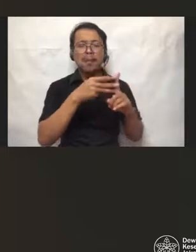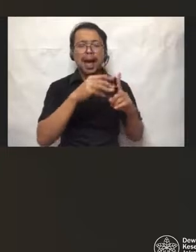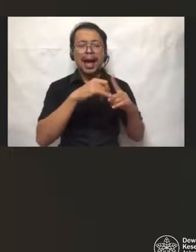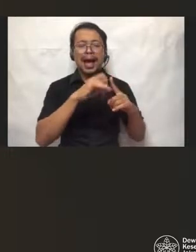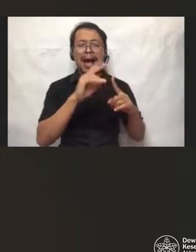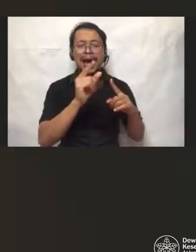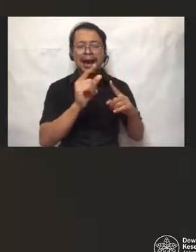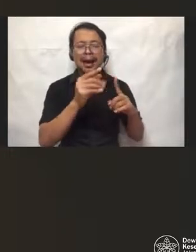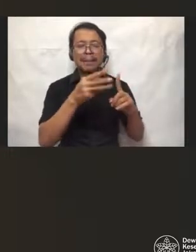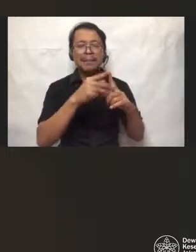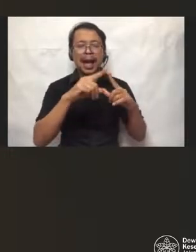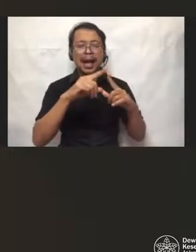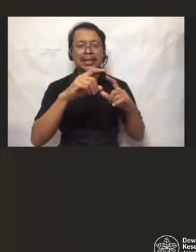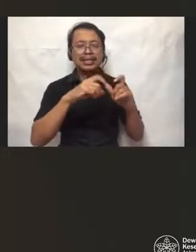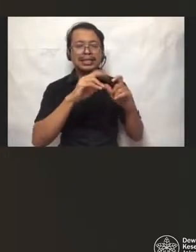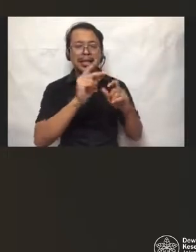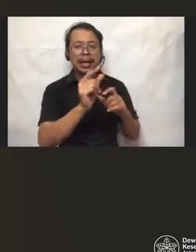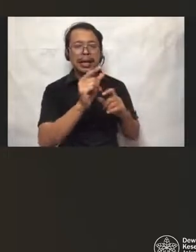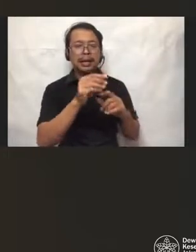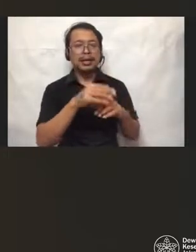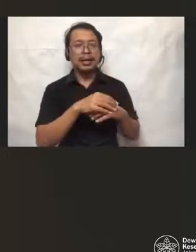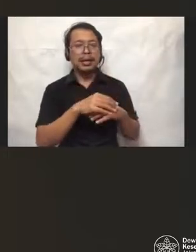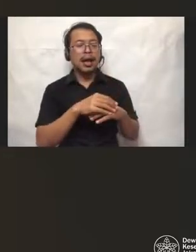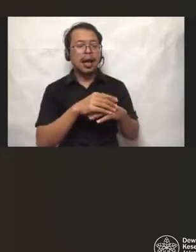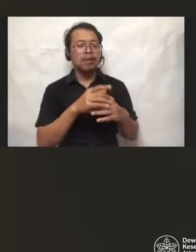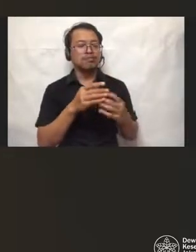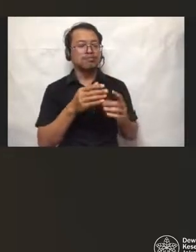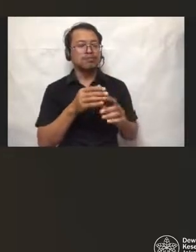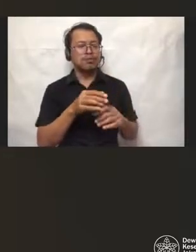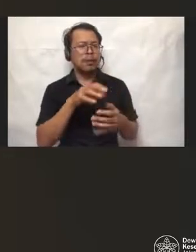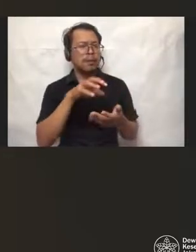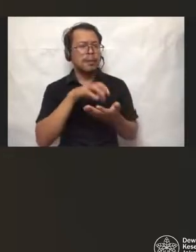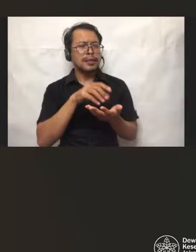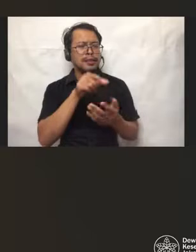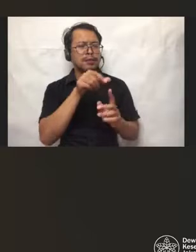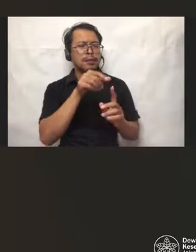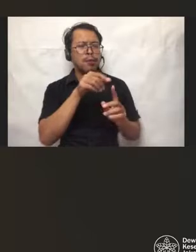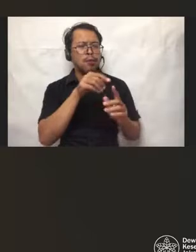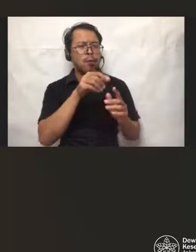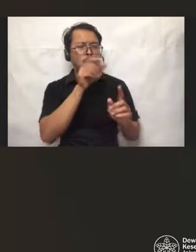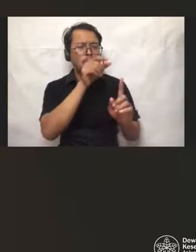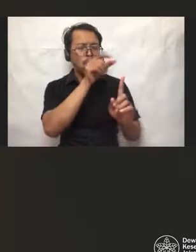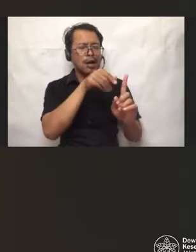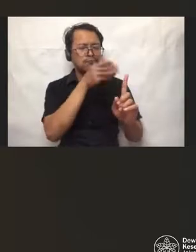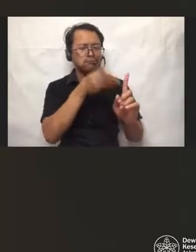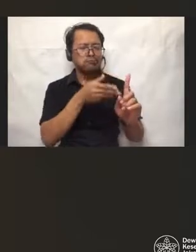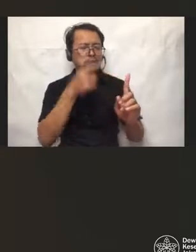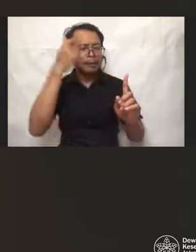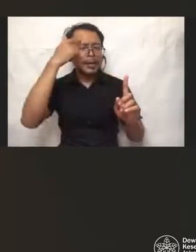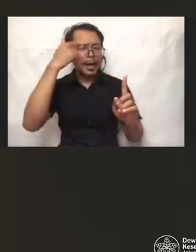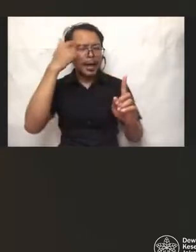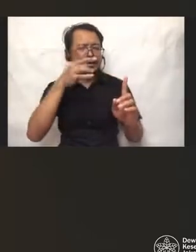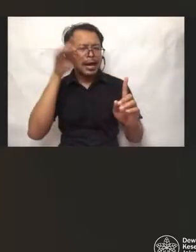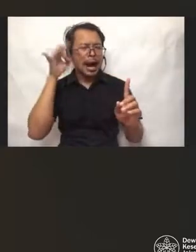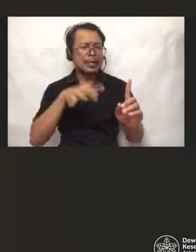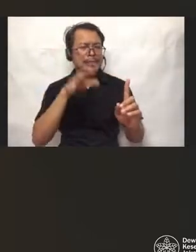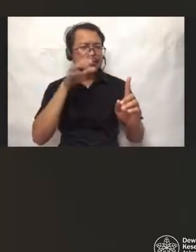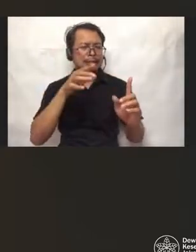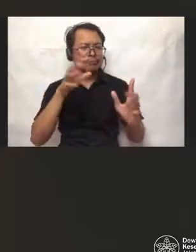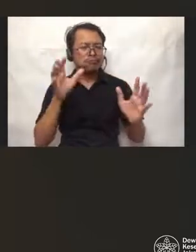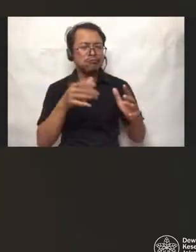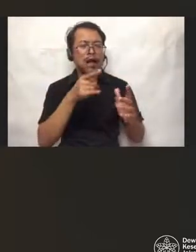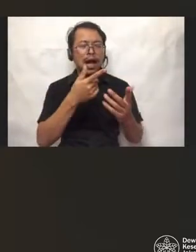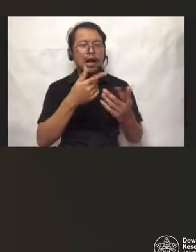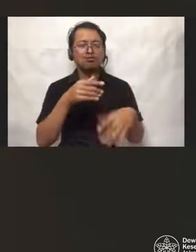di kota yang menjadi markas utama ulama berpaham radikal yang 4 tahun kemudian dijatuhi hukuman penjara